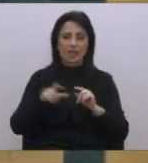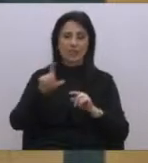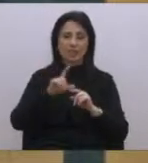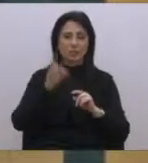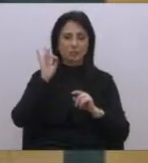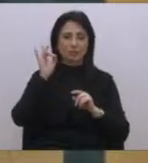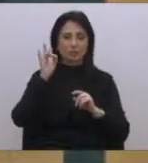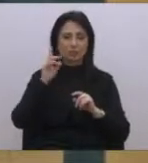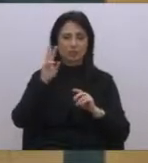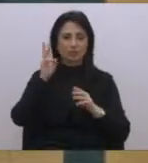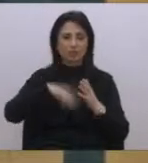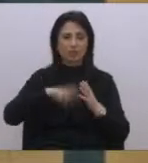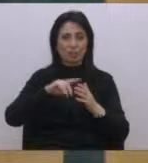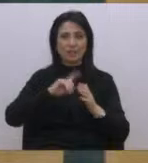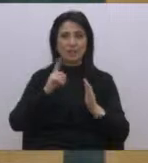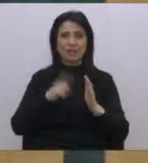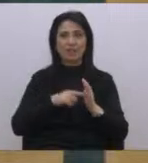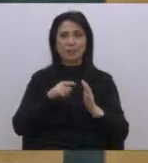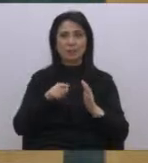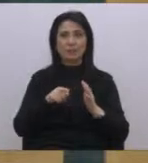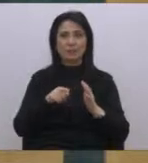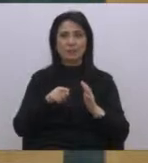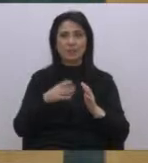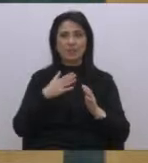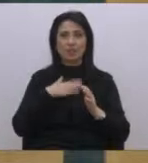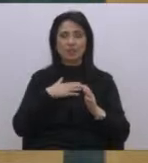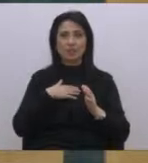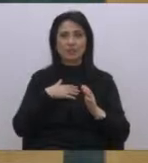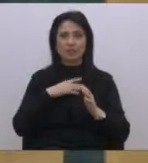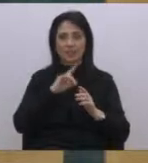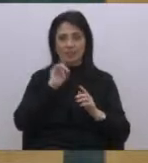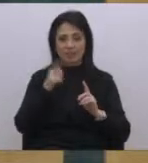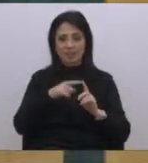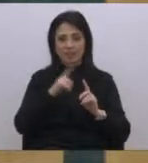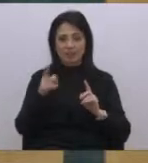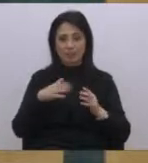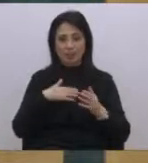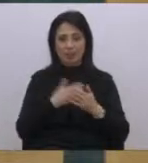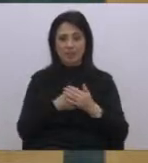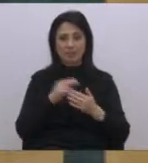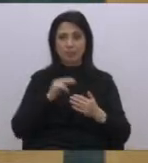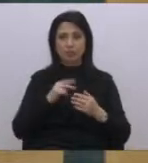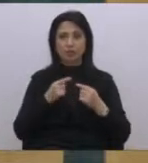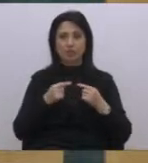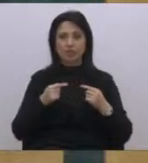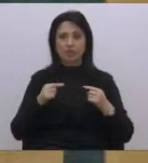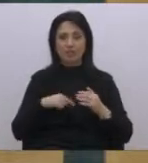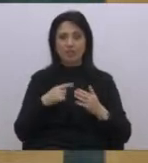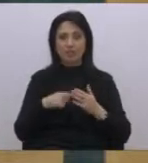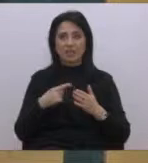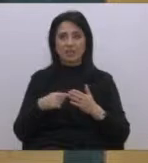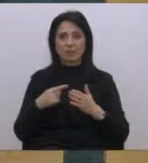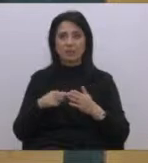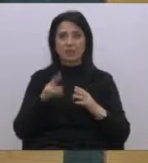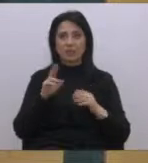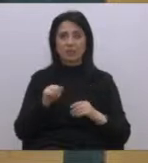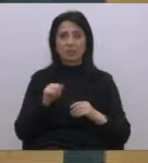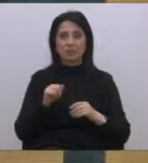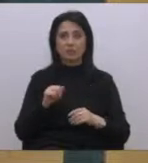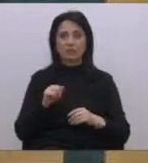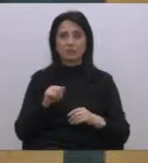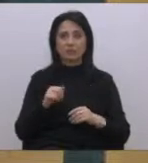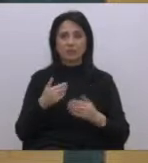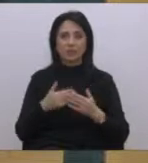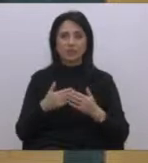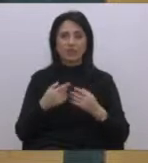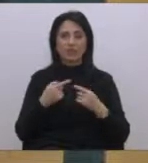შემთხვევაში ჯარიმების დაწესების საკითხს. ჩვენ მთელი წლის განმავლობაში აქტიურად ვიმუშავეთ სხვადასხვა საკითხებზე და ესე